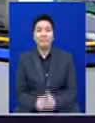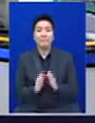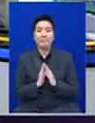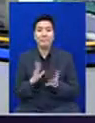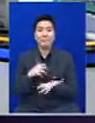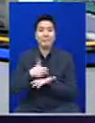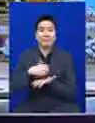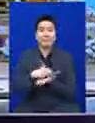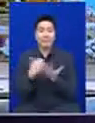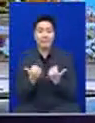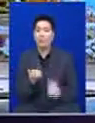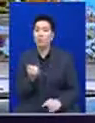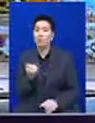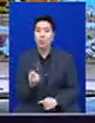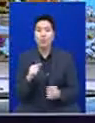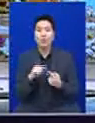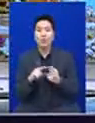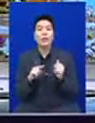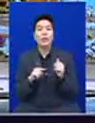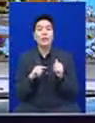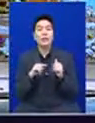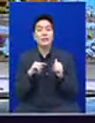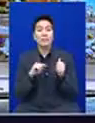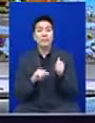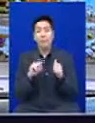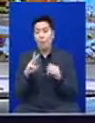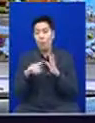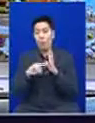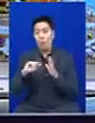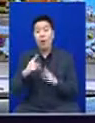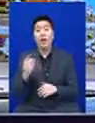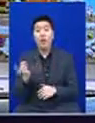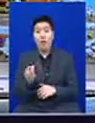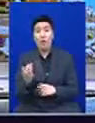ราดีจันดานะครับรายงานจากอำเภอวังน้อยจังหวัดพระนครศรีอยุธยาต้